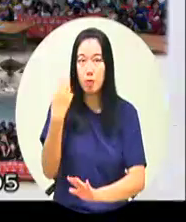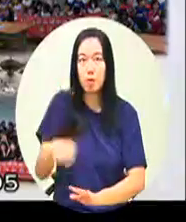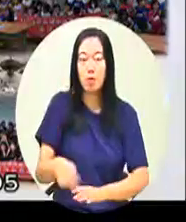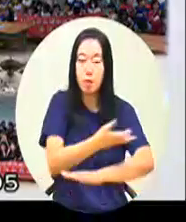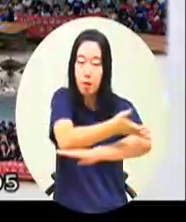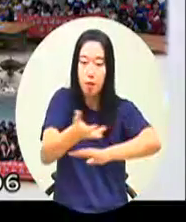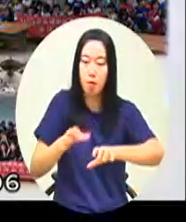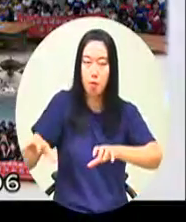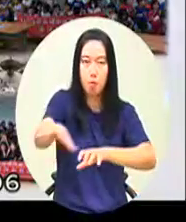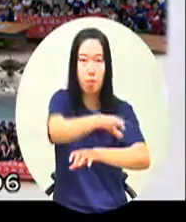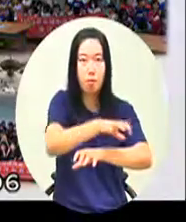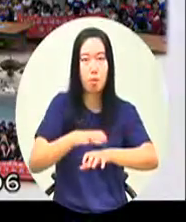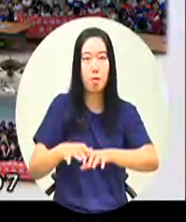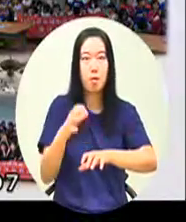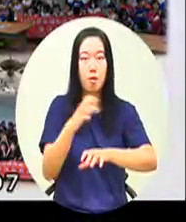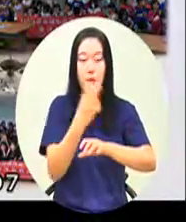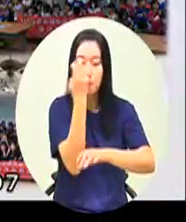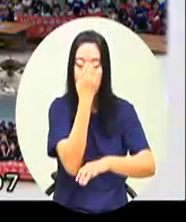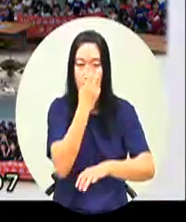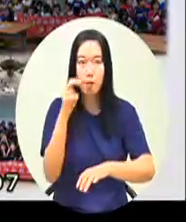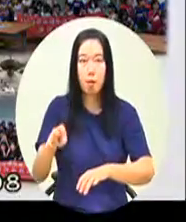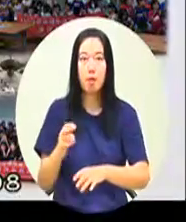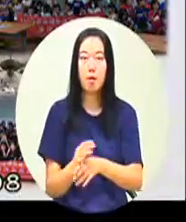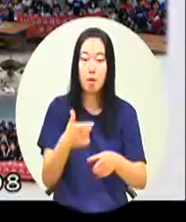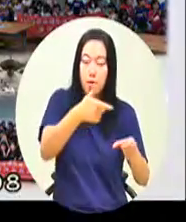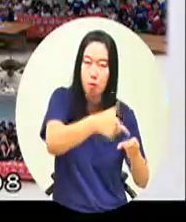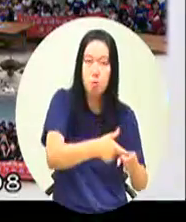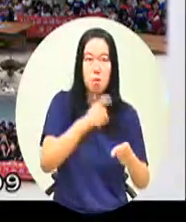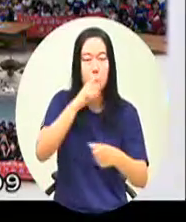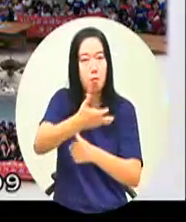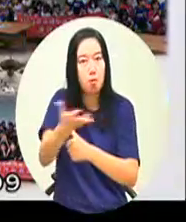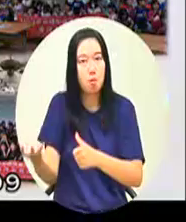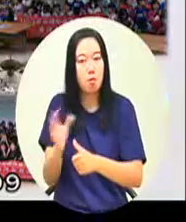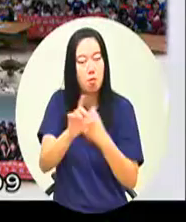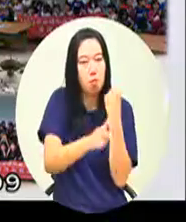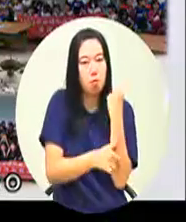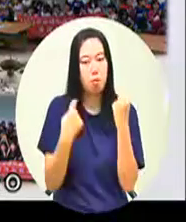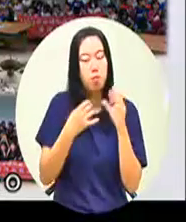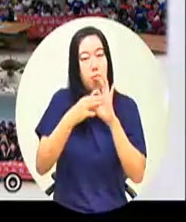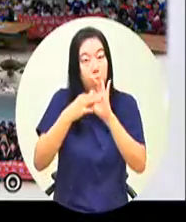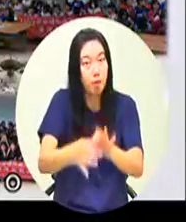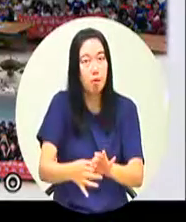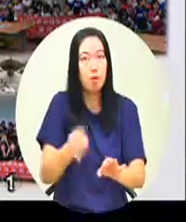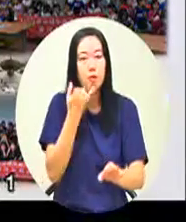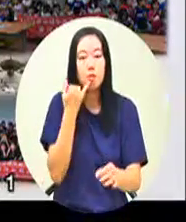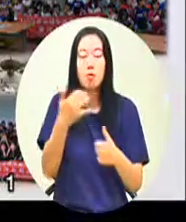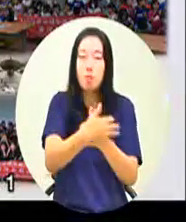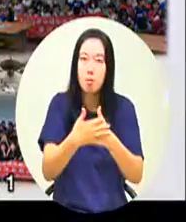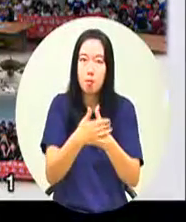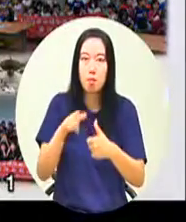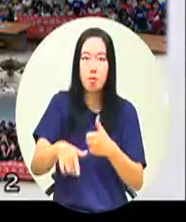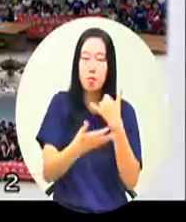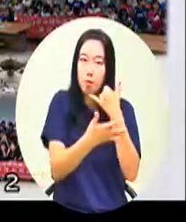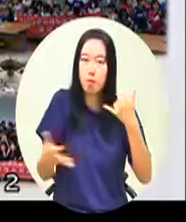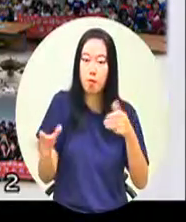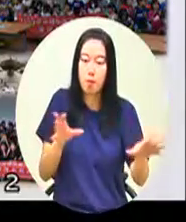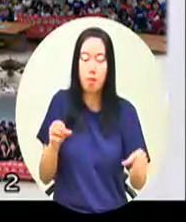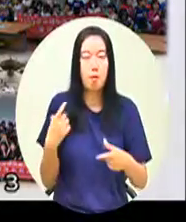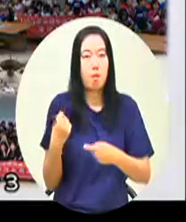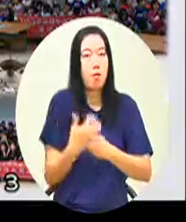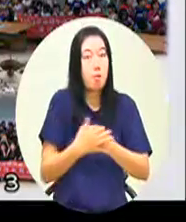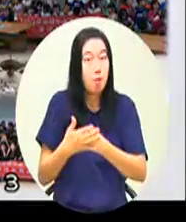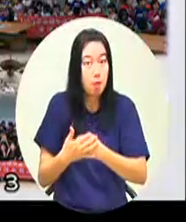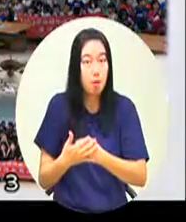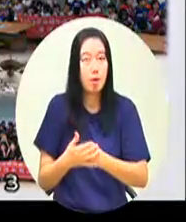环境的背景监测，以及渔船加油站污染防治考核的部分，持续保护本市的海洋资源。那相关